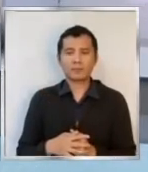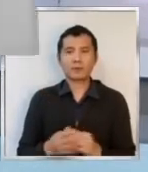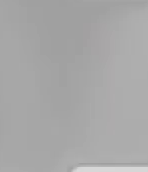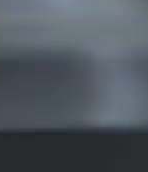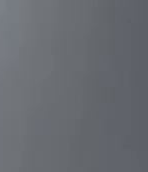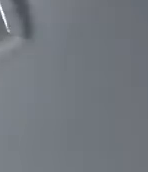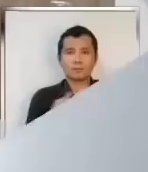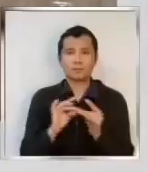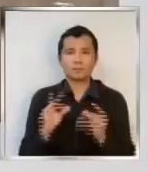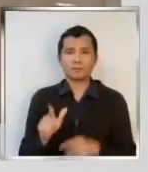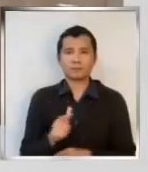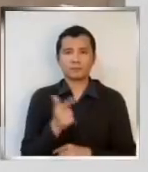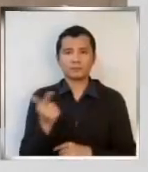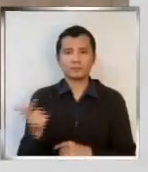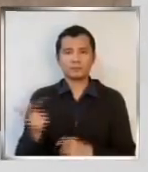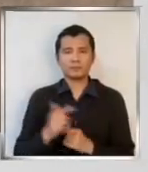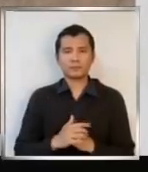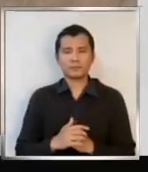Oida.